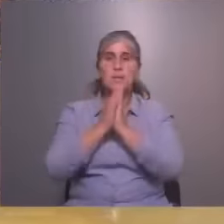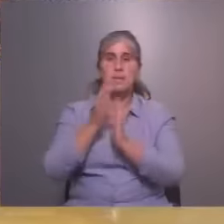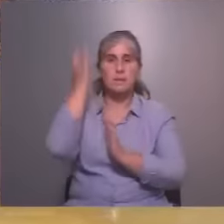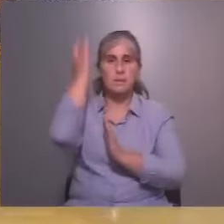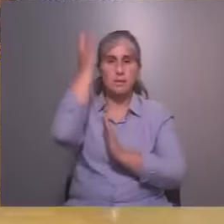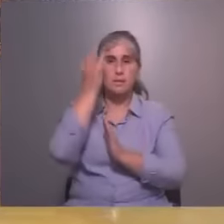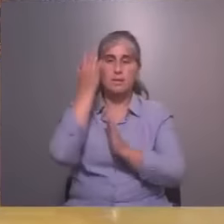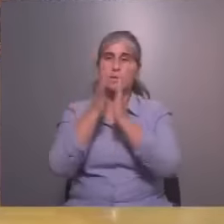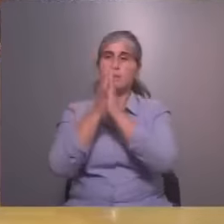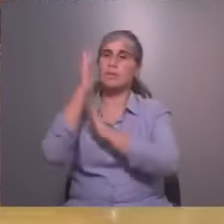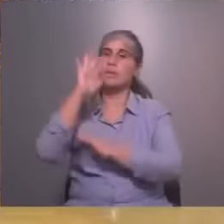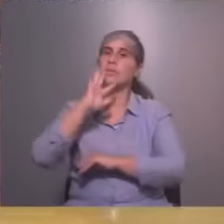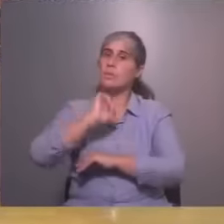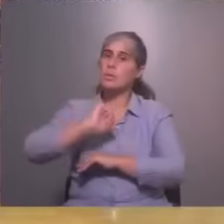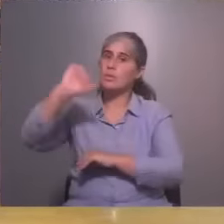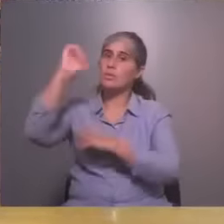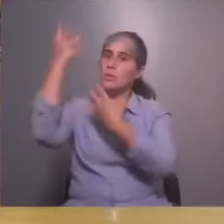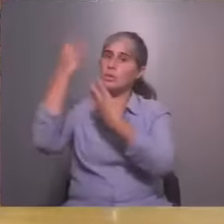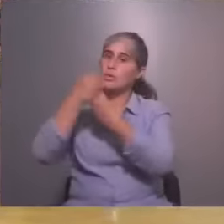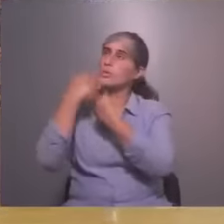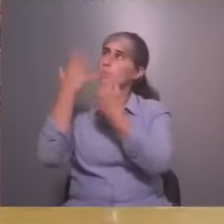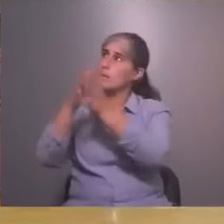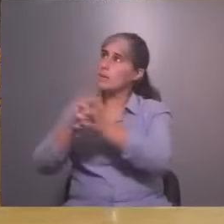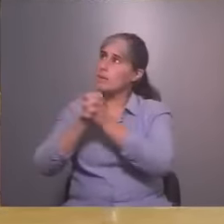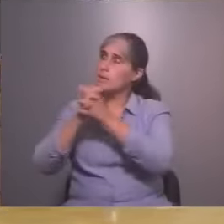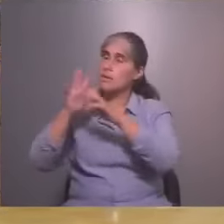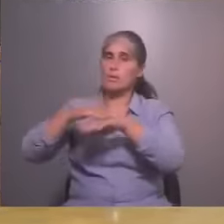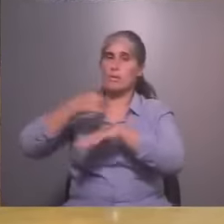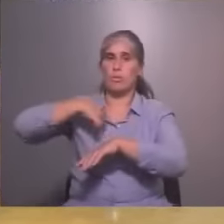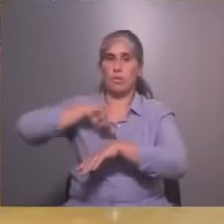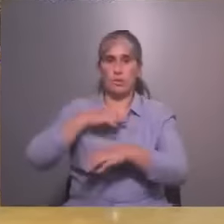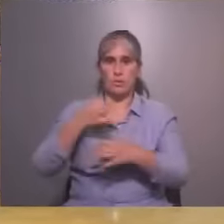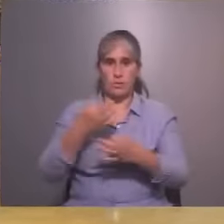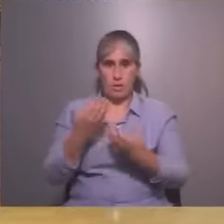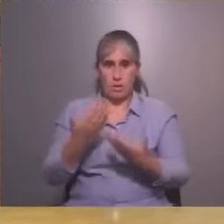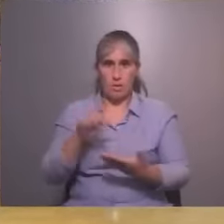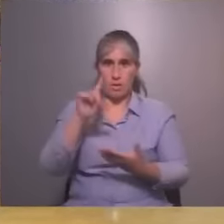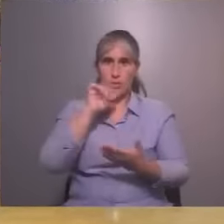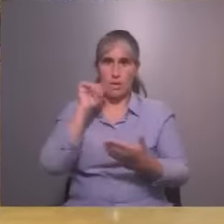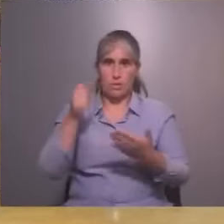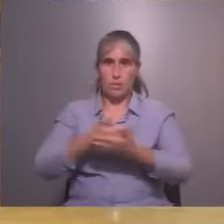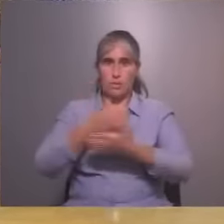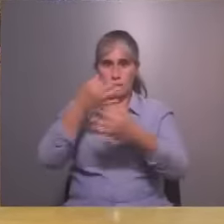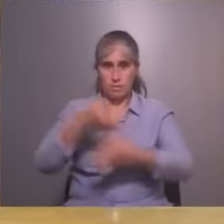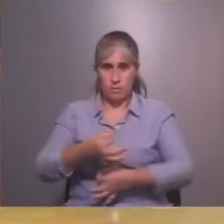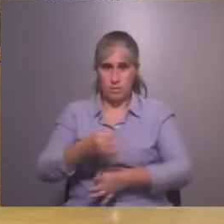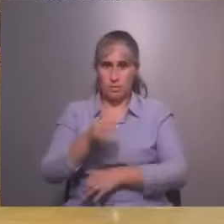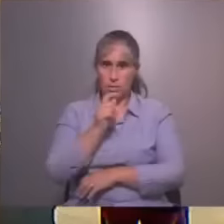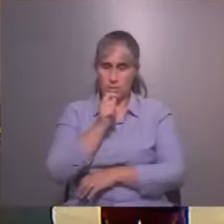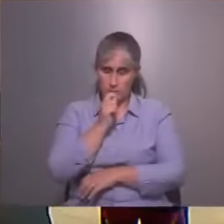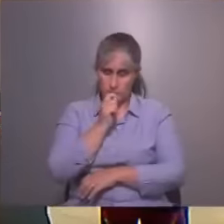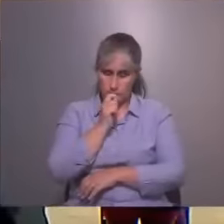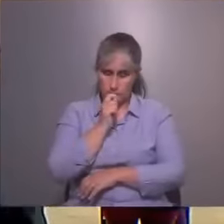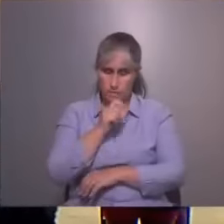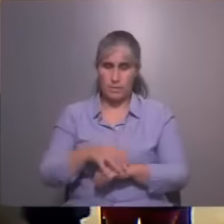i błogosławiony owoc żywota Twojego, Jezus. Święta Maryjo,